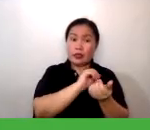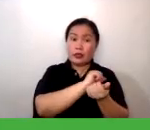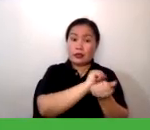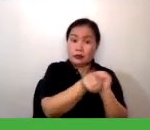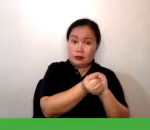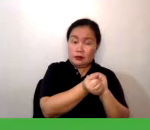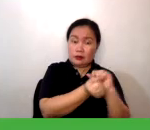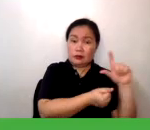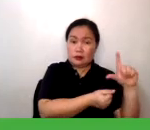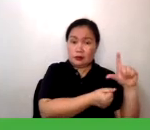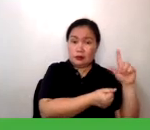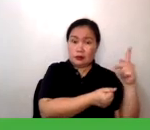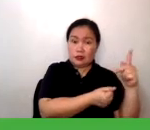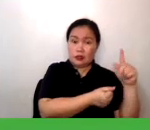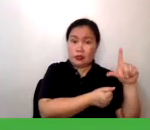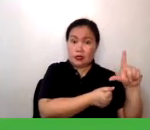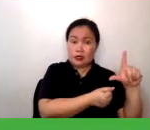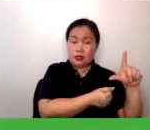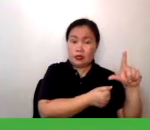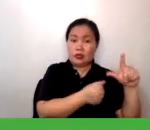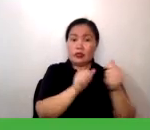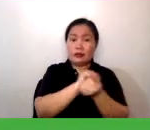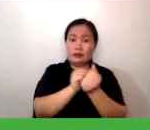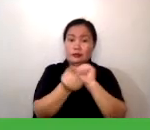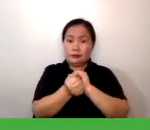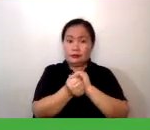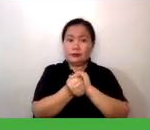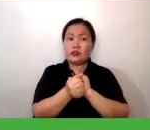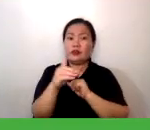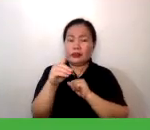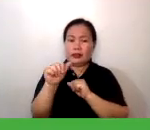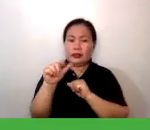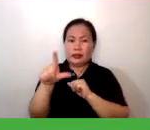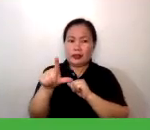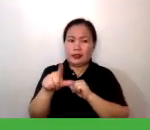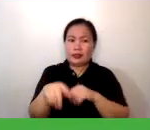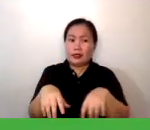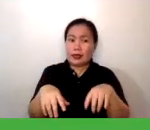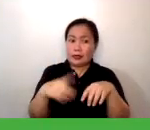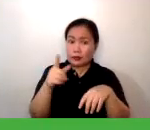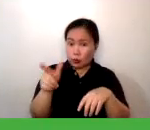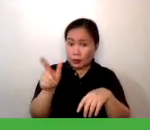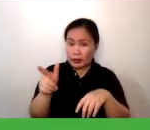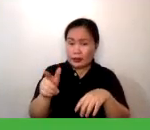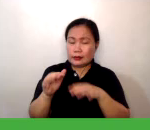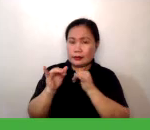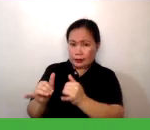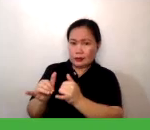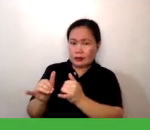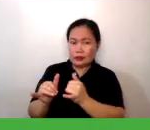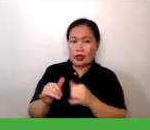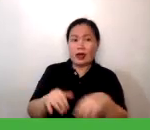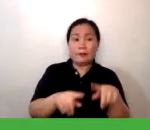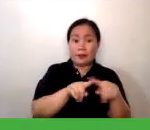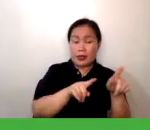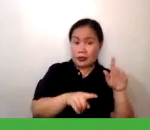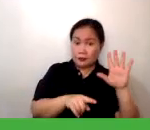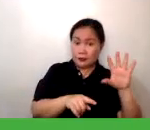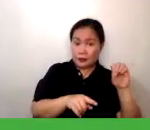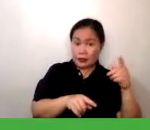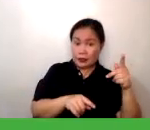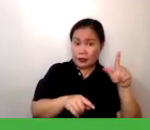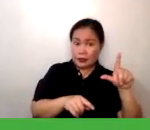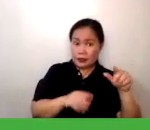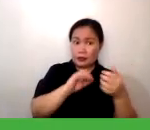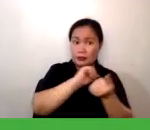dapat, ang una mong gagawin, i-convert mo muna ito into decaliters. So, ito, i-convert ba natin? Hindi na po, kasi same